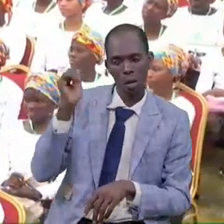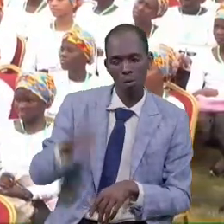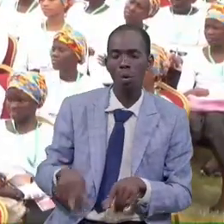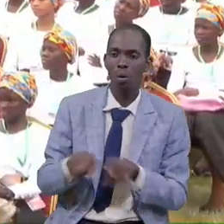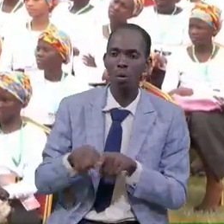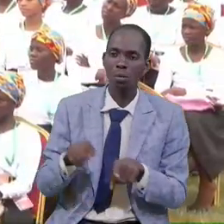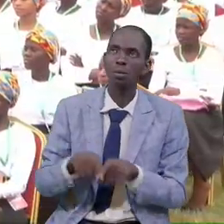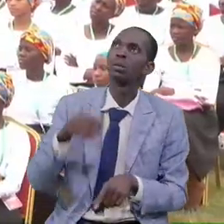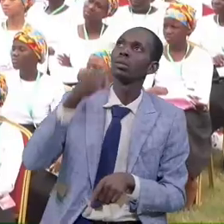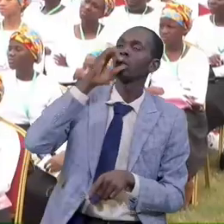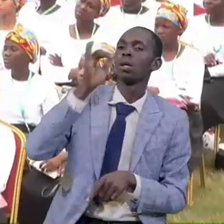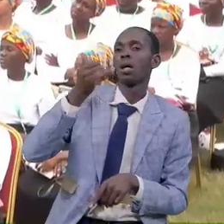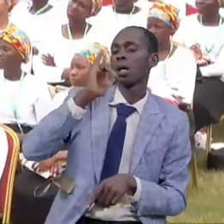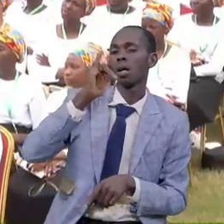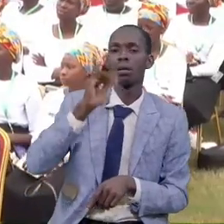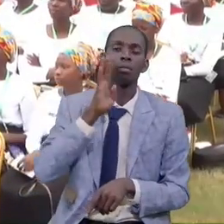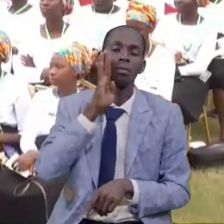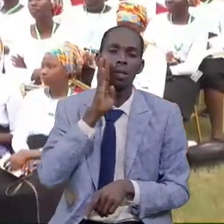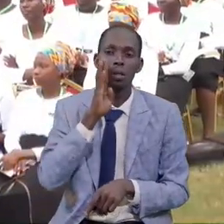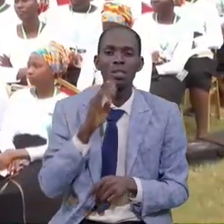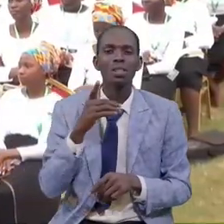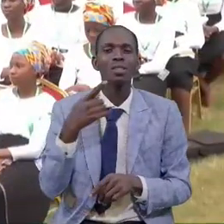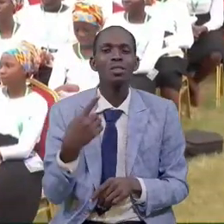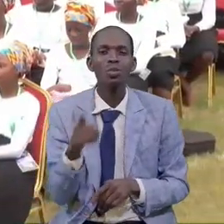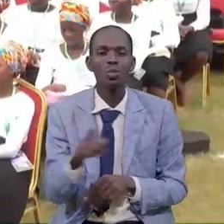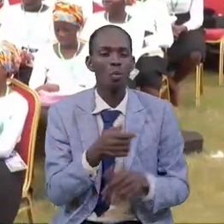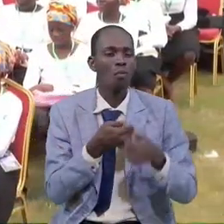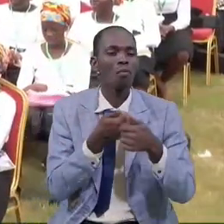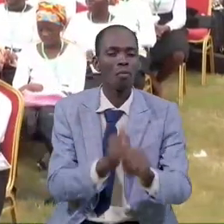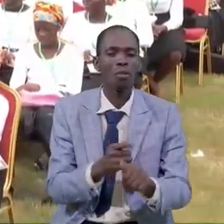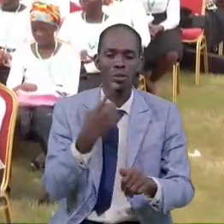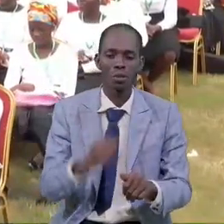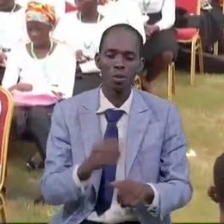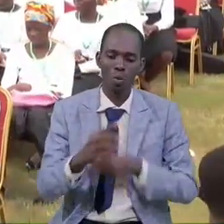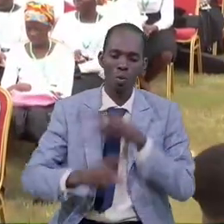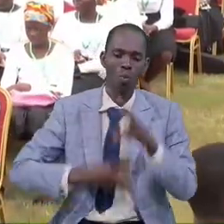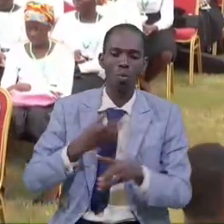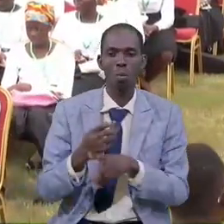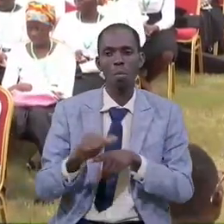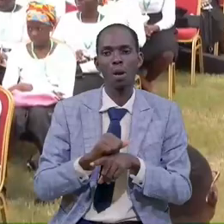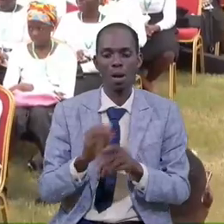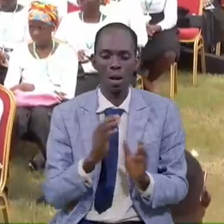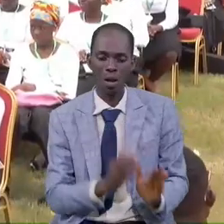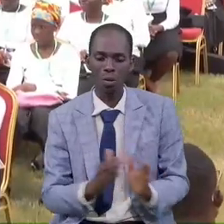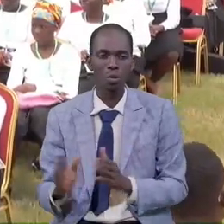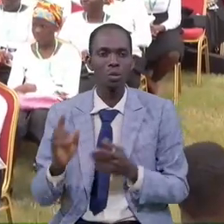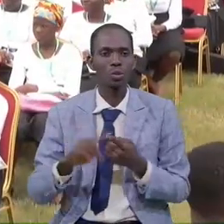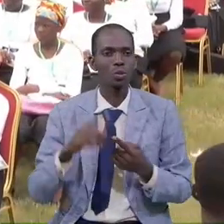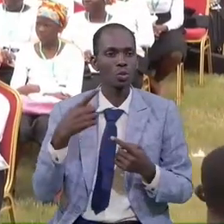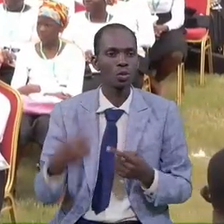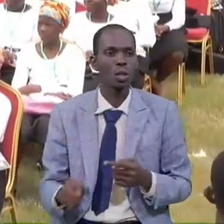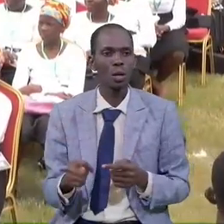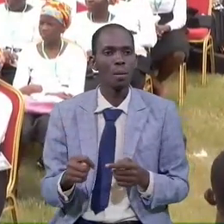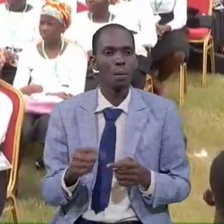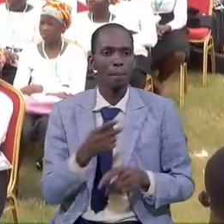rêver. Il fonctionne selon le train de ce monde, selon le prince de la puissance